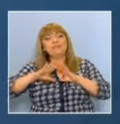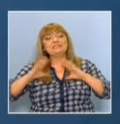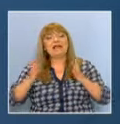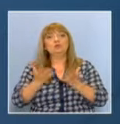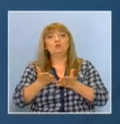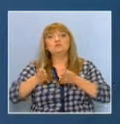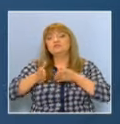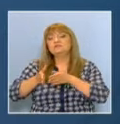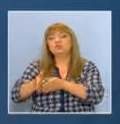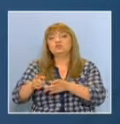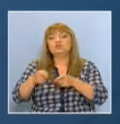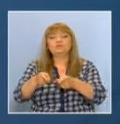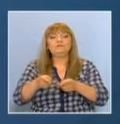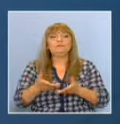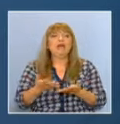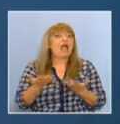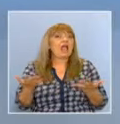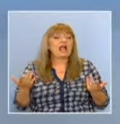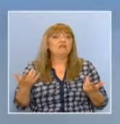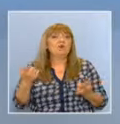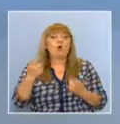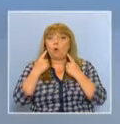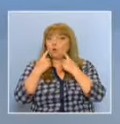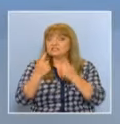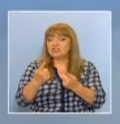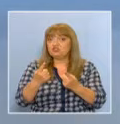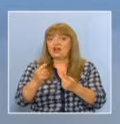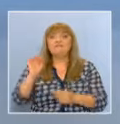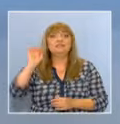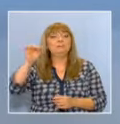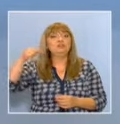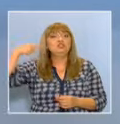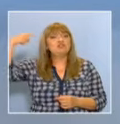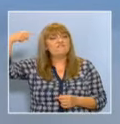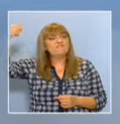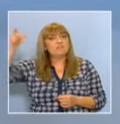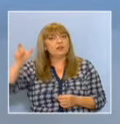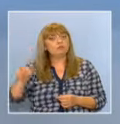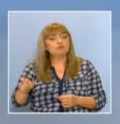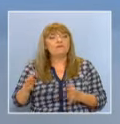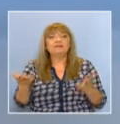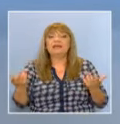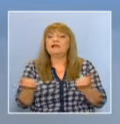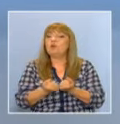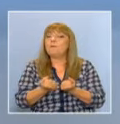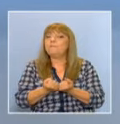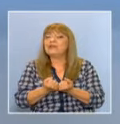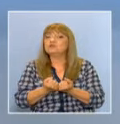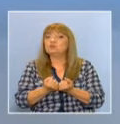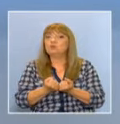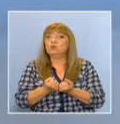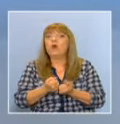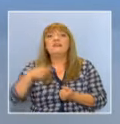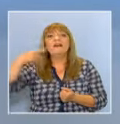тази посока. Добре, а какво означава да си философ днес и какво е мястото на философа в обществото сега в